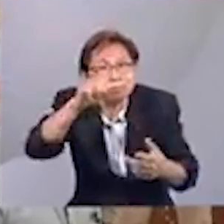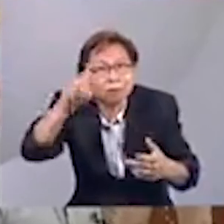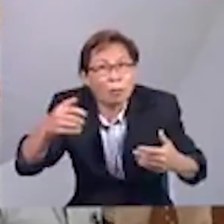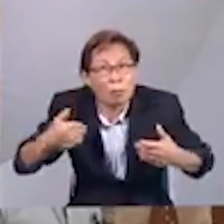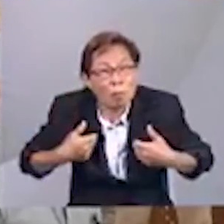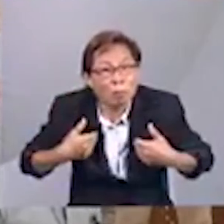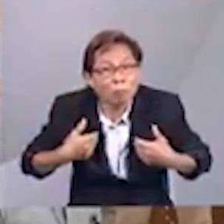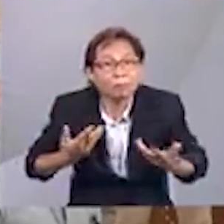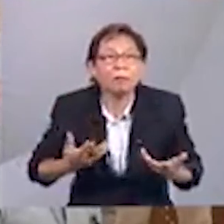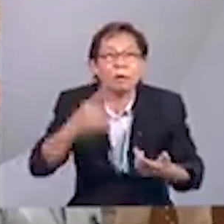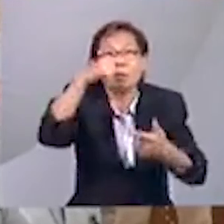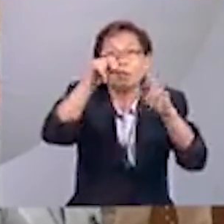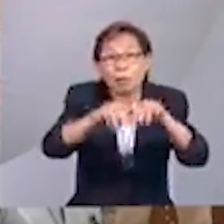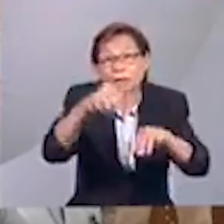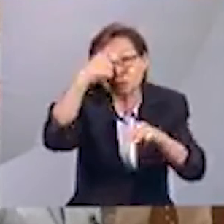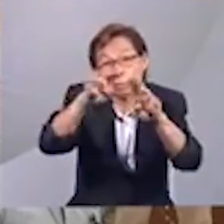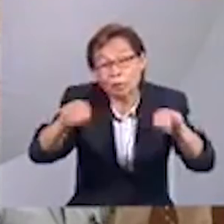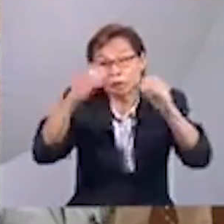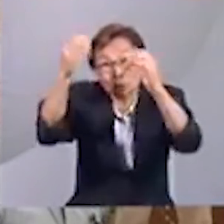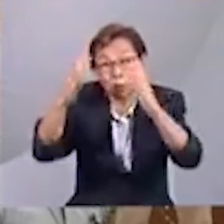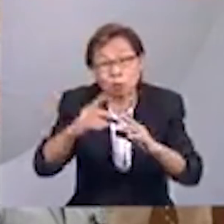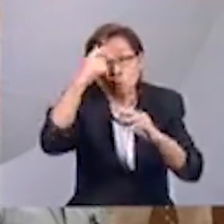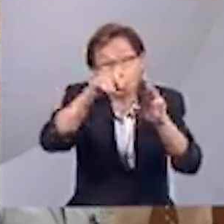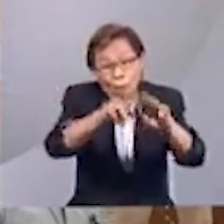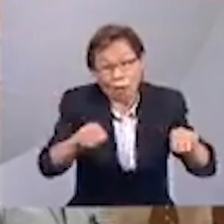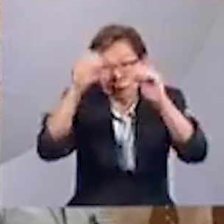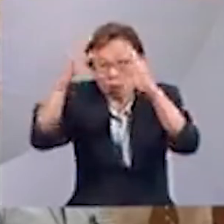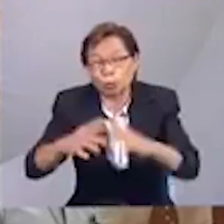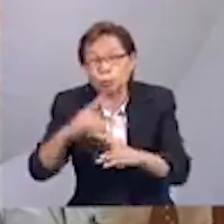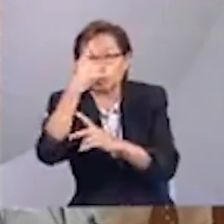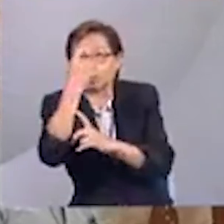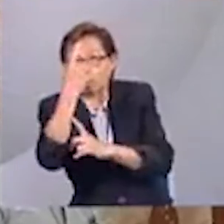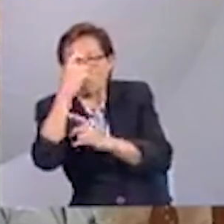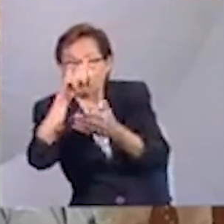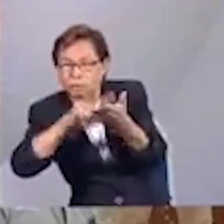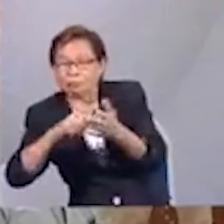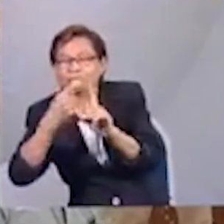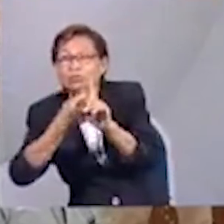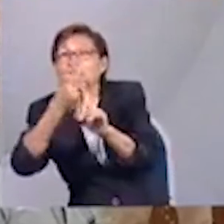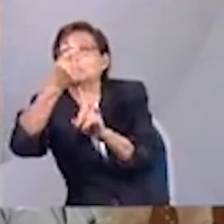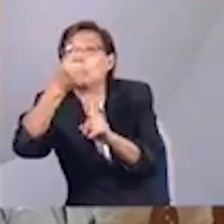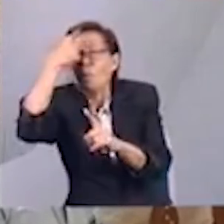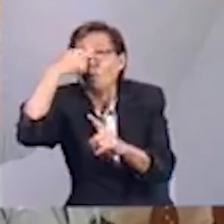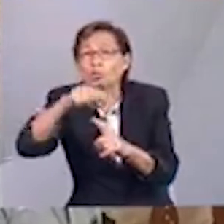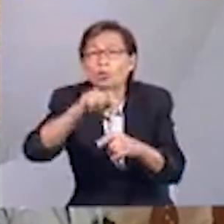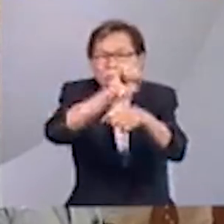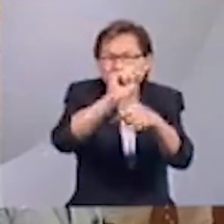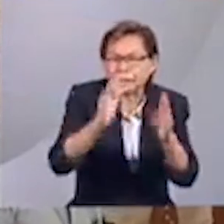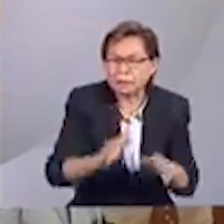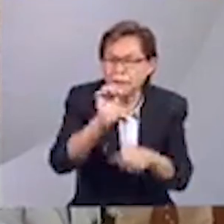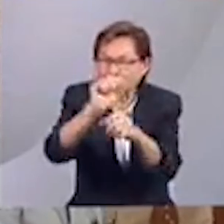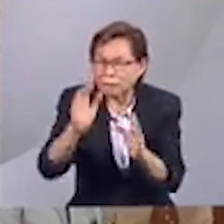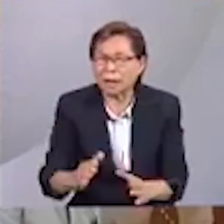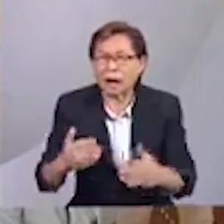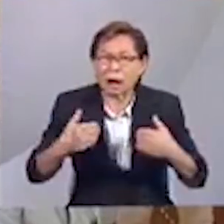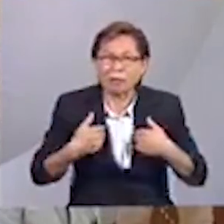untuk pelajar, guru yang akan buat saringan kesihatan akan cek suhu, kan? Yeah. Jadi untuk pekerja-pekerja ataupun